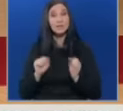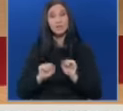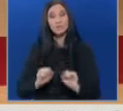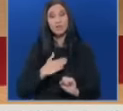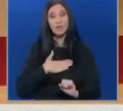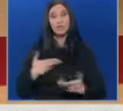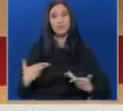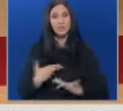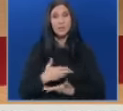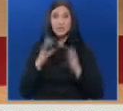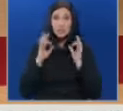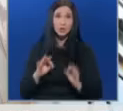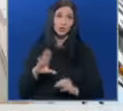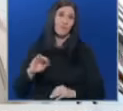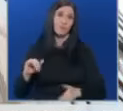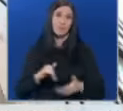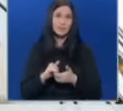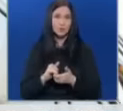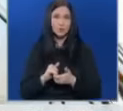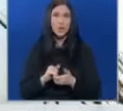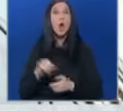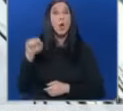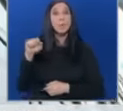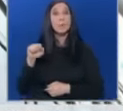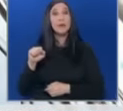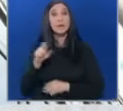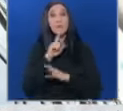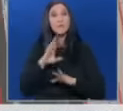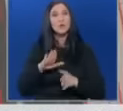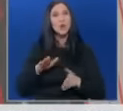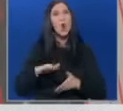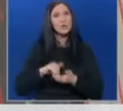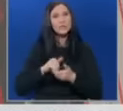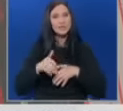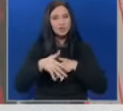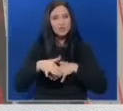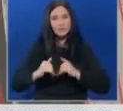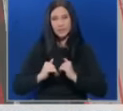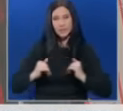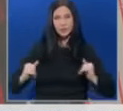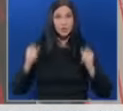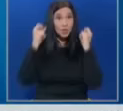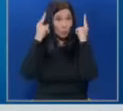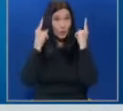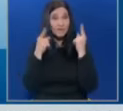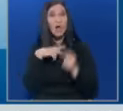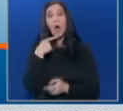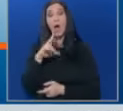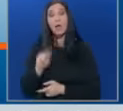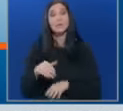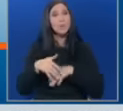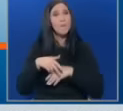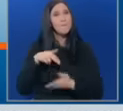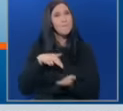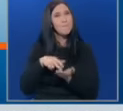защитата на нашите интереси със сигурност в Европейския съюз. От партия МИР, организатор на шествието, се разграничиха от проявата и заявиха, че походът